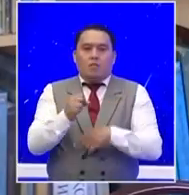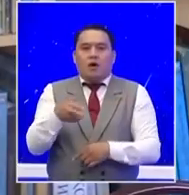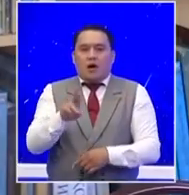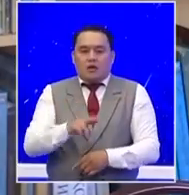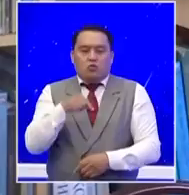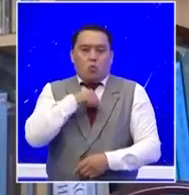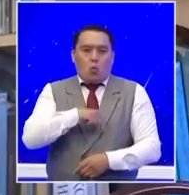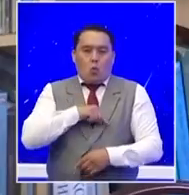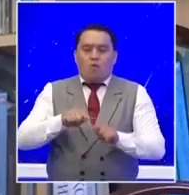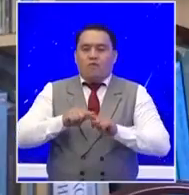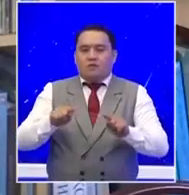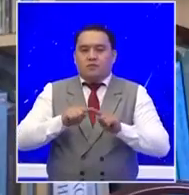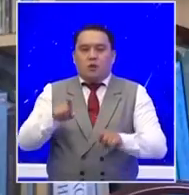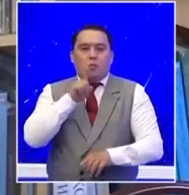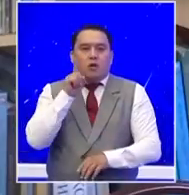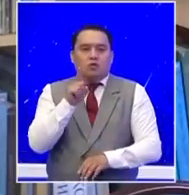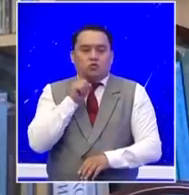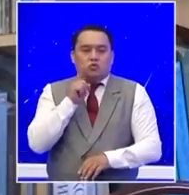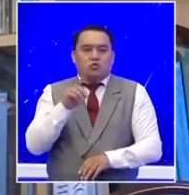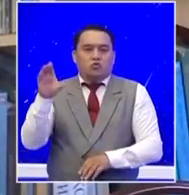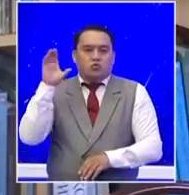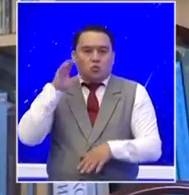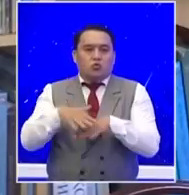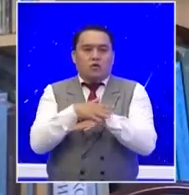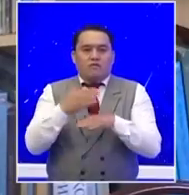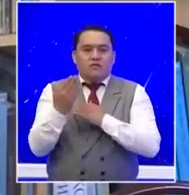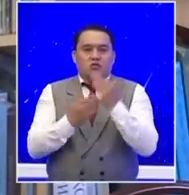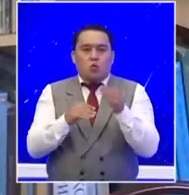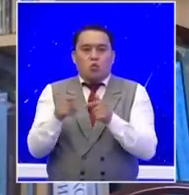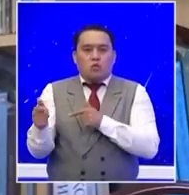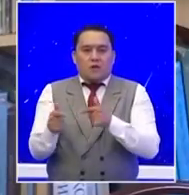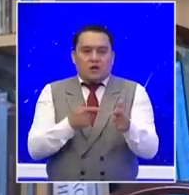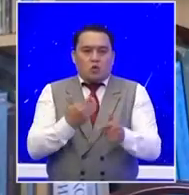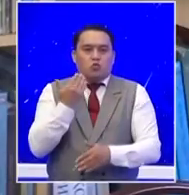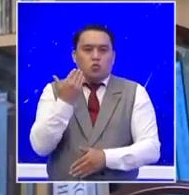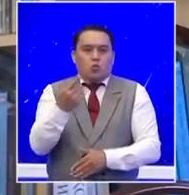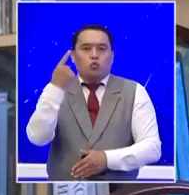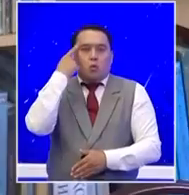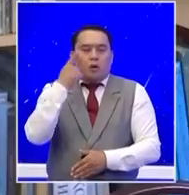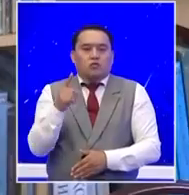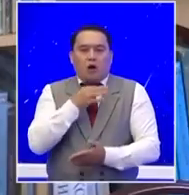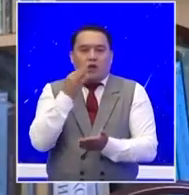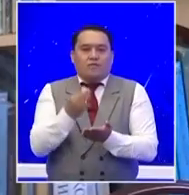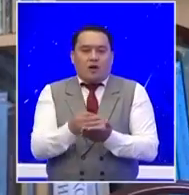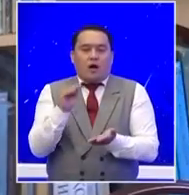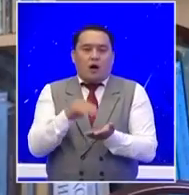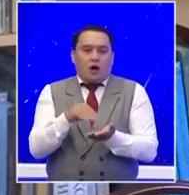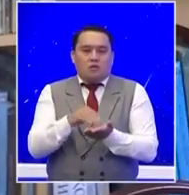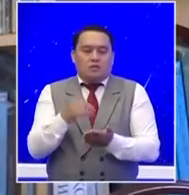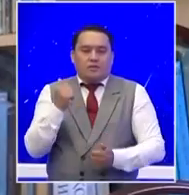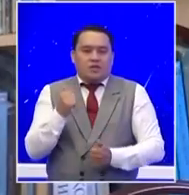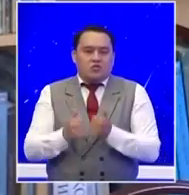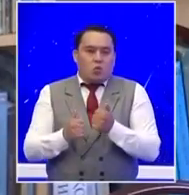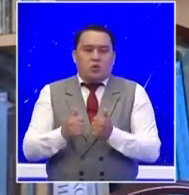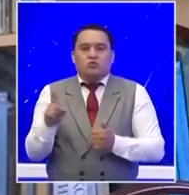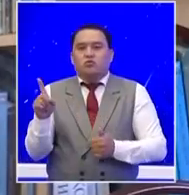на духовное воспитание человека. В общем, слушатели показали высокий уровень подготовленности. Думаю, что мои ответы будут оценены по достоинству.